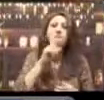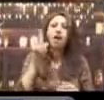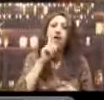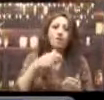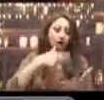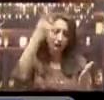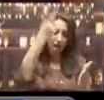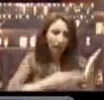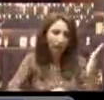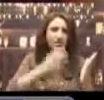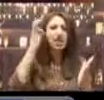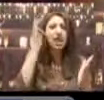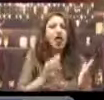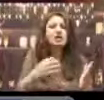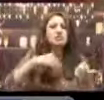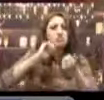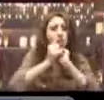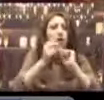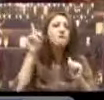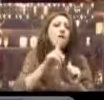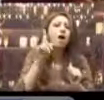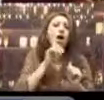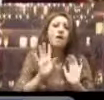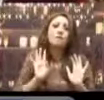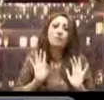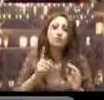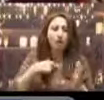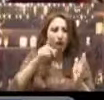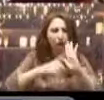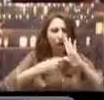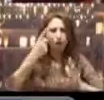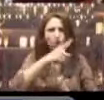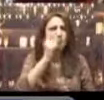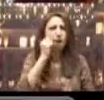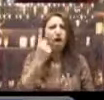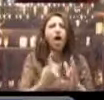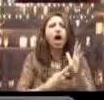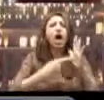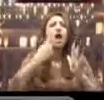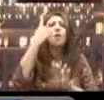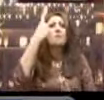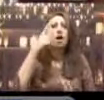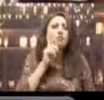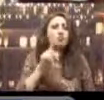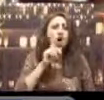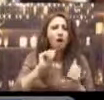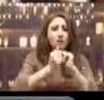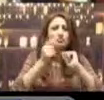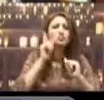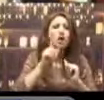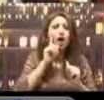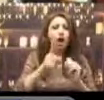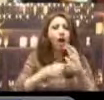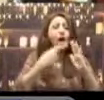يعني هي طبعا الموضوع وصل لمرحله بقى فيها شكل رسمي شويه، وانا ما كنتش حابب كده، يعني ما كنتش